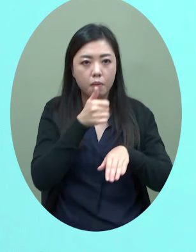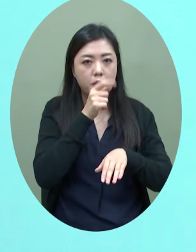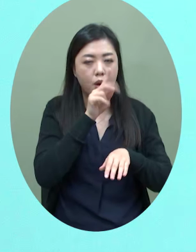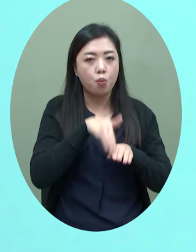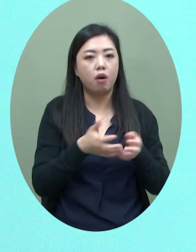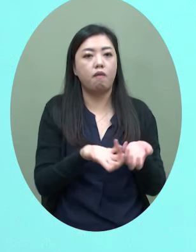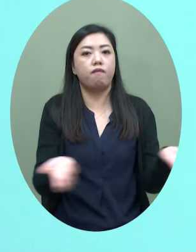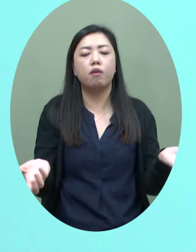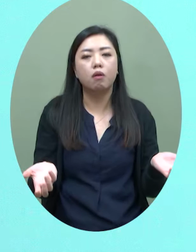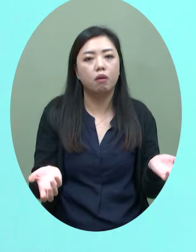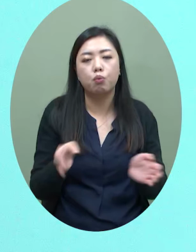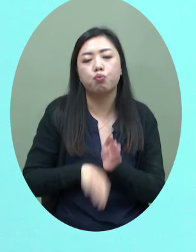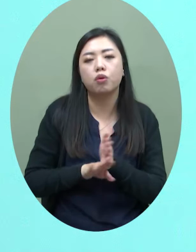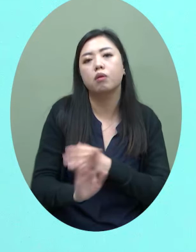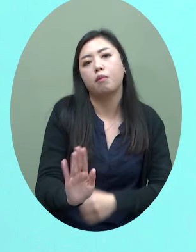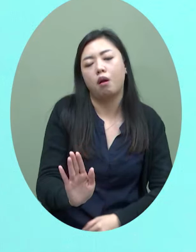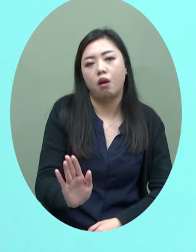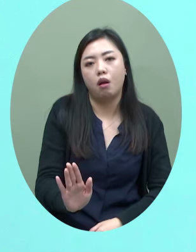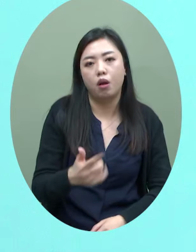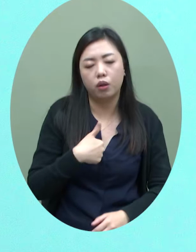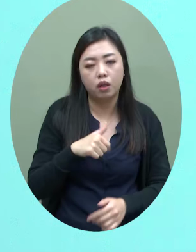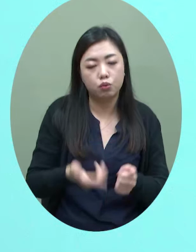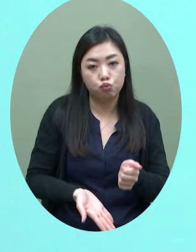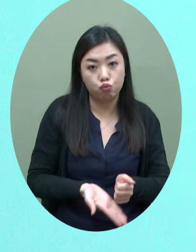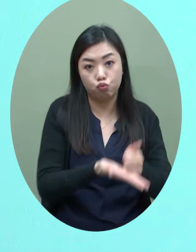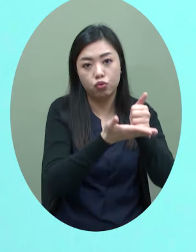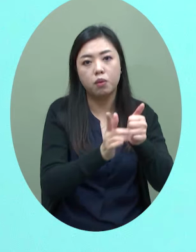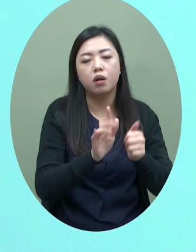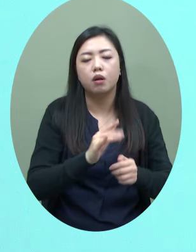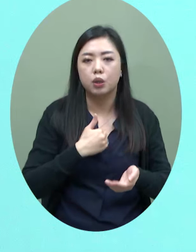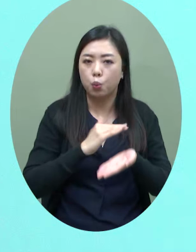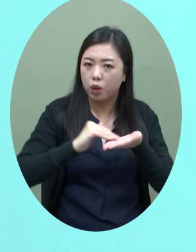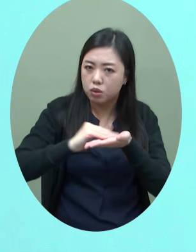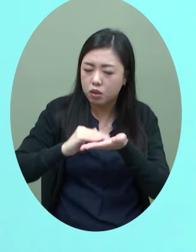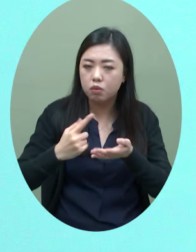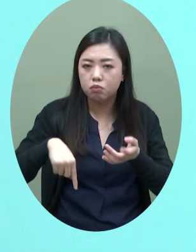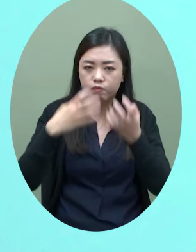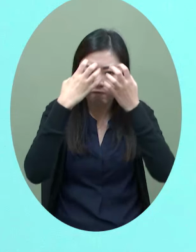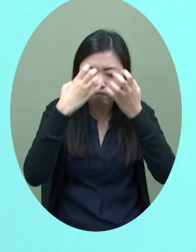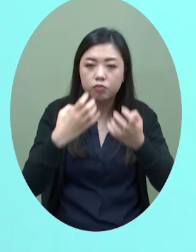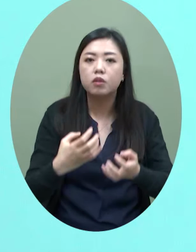be respected because it is good for the community at large. 多謝大